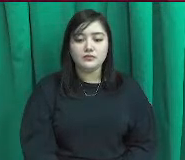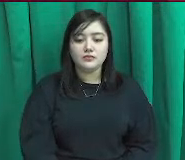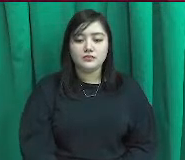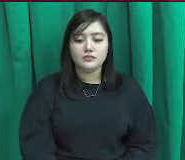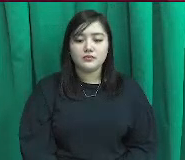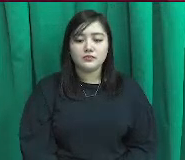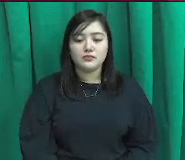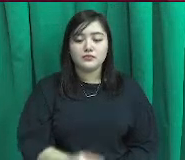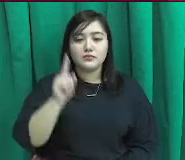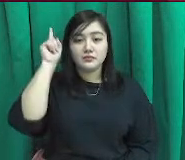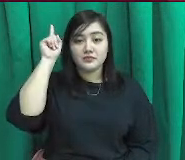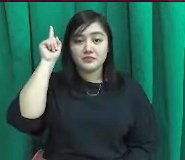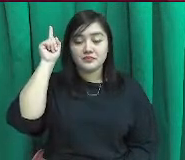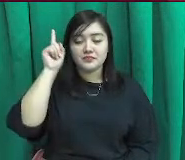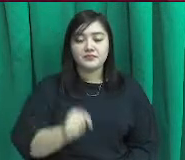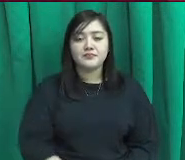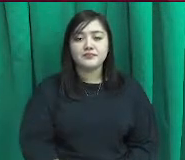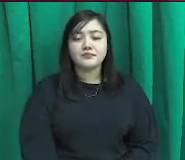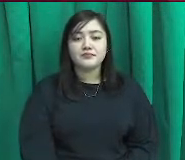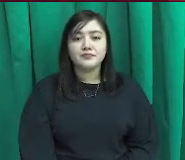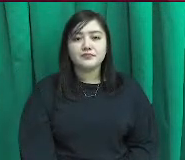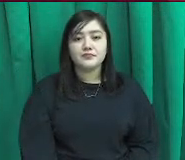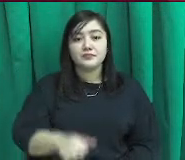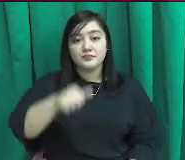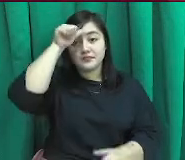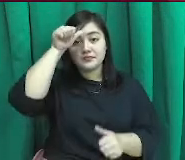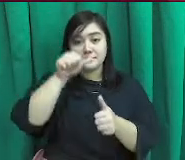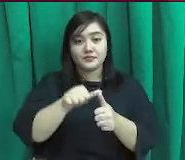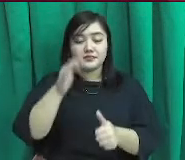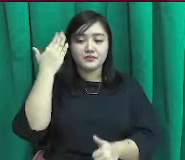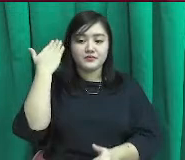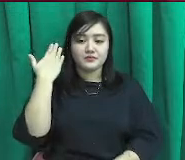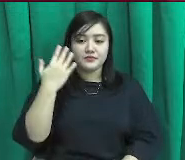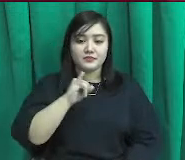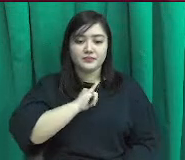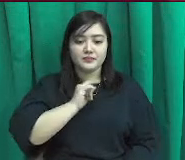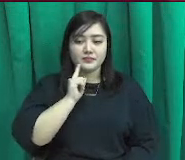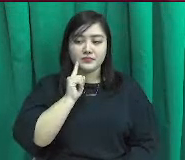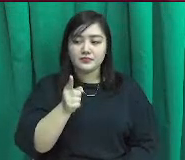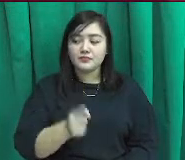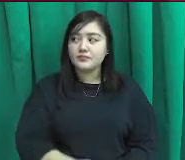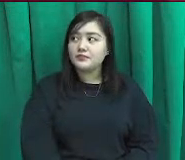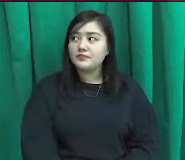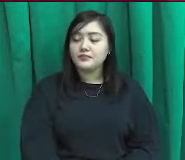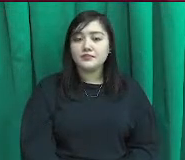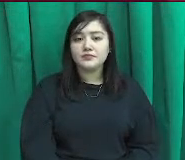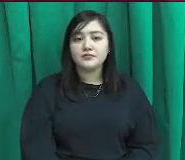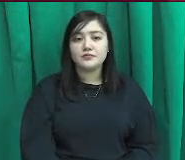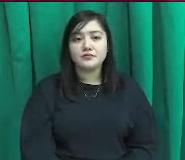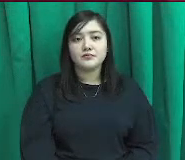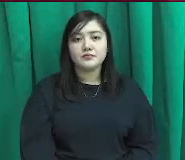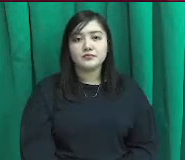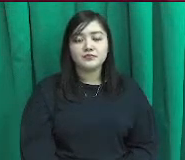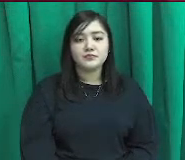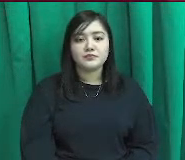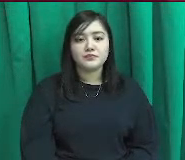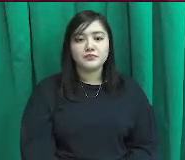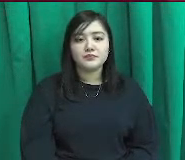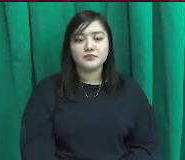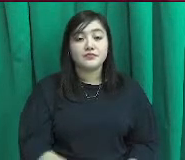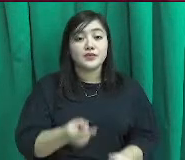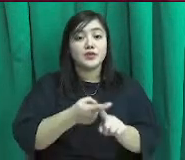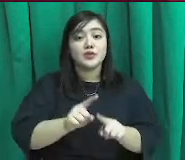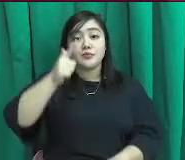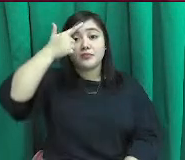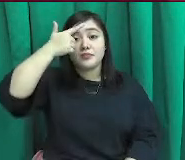tayo masingitan ng Diablo doon. Kasi naalala niyo po, binanggit ko po last Friday, maaaring binasa ko po sa Galatians chapter